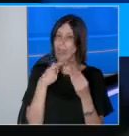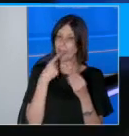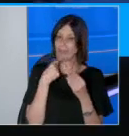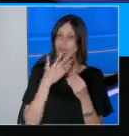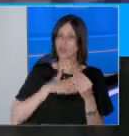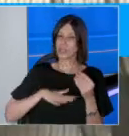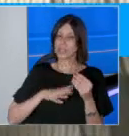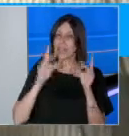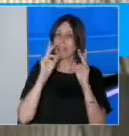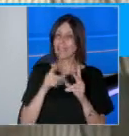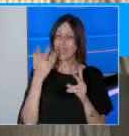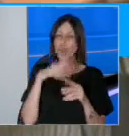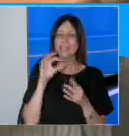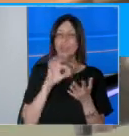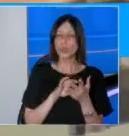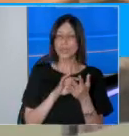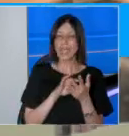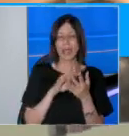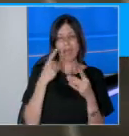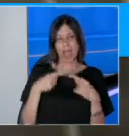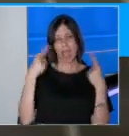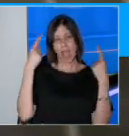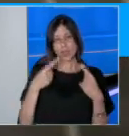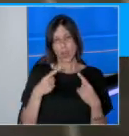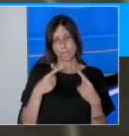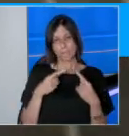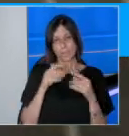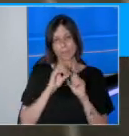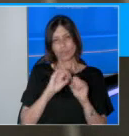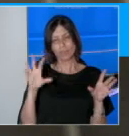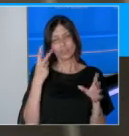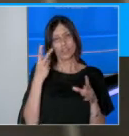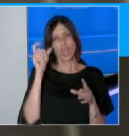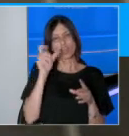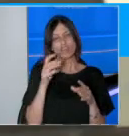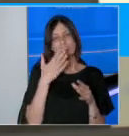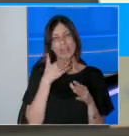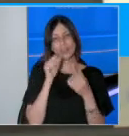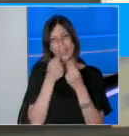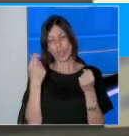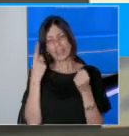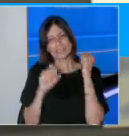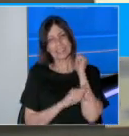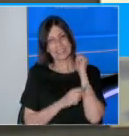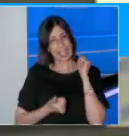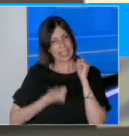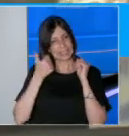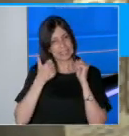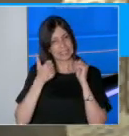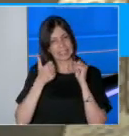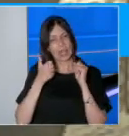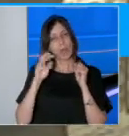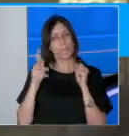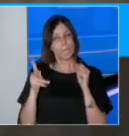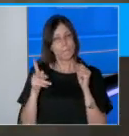רוצה להתעכב איתך על עוד נקודה שהיום מוצאים. שני אנשי יהדות התורה, אחד סגן השר מאיר פרוש והשני